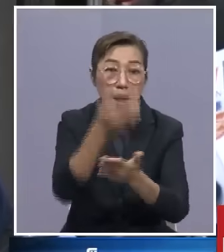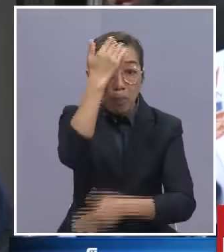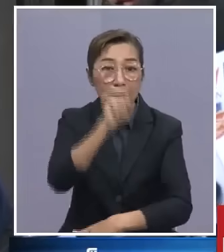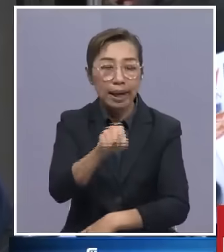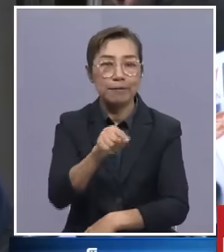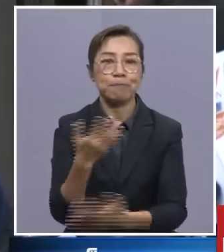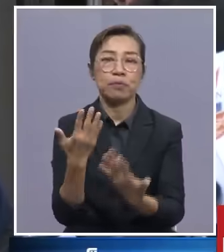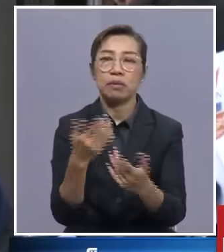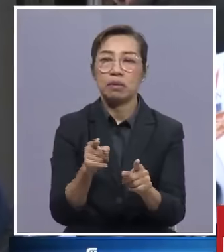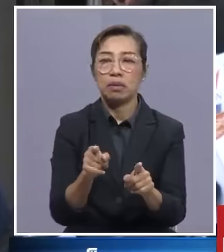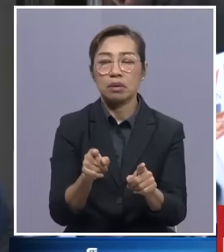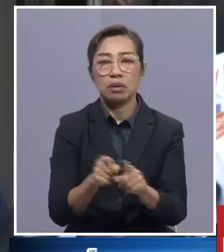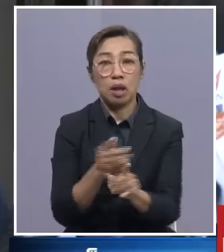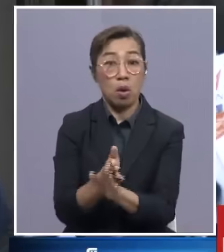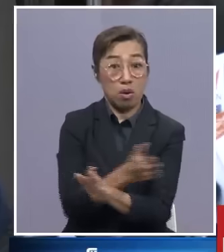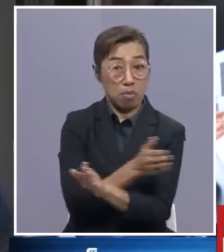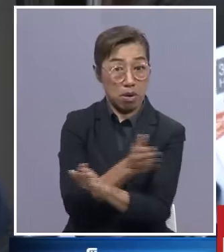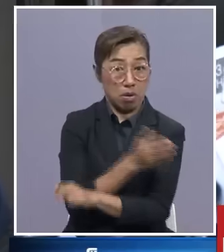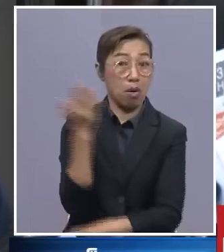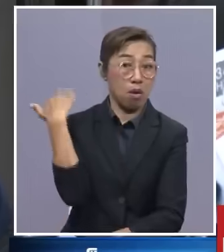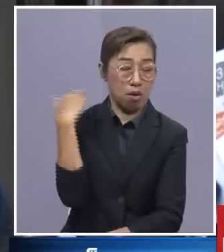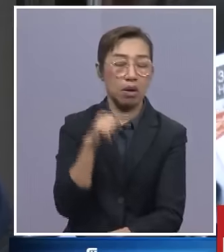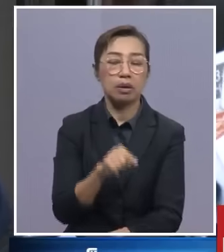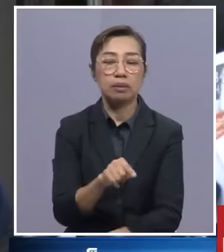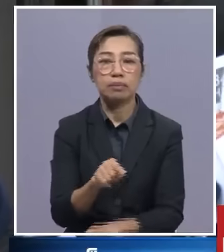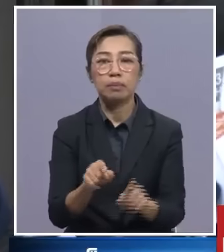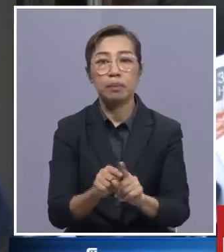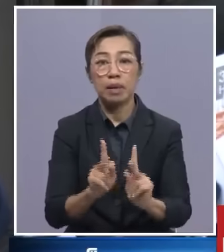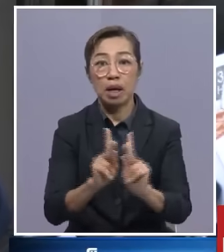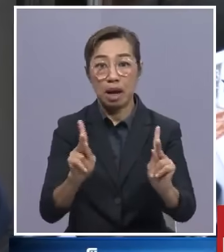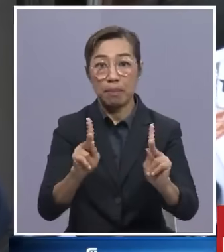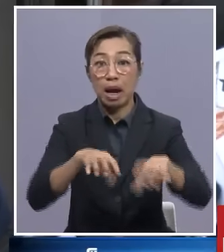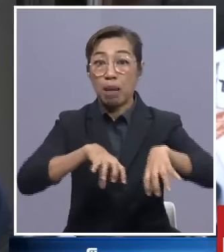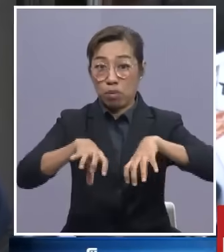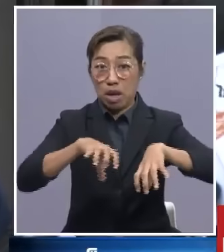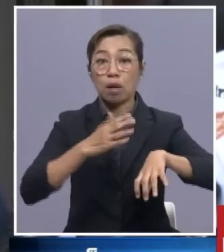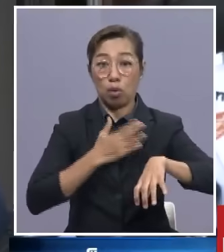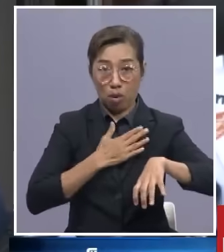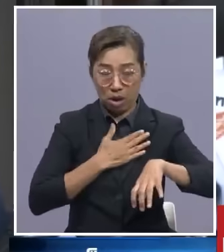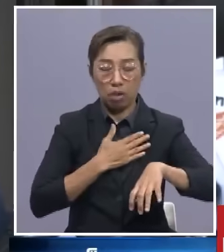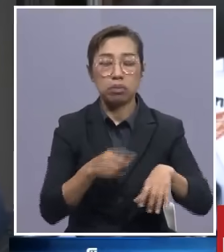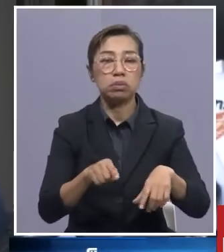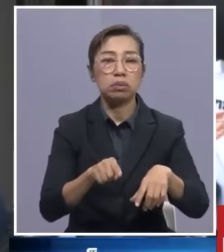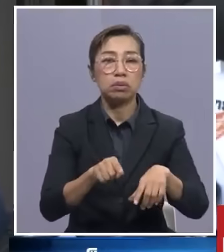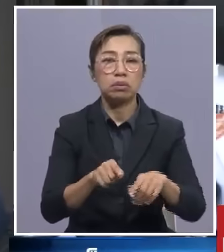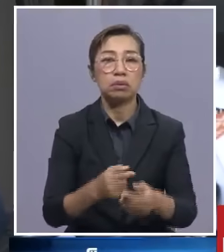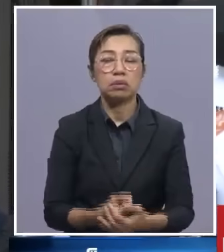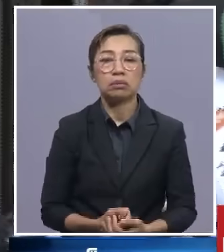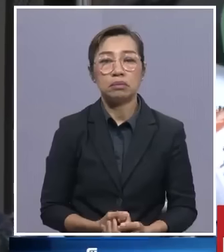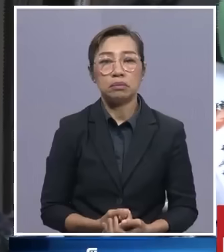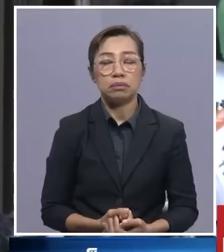ว่านะครับก่อนหน้านี้นะครับทางคณะกรรมการบริหารพรรค